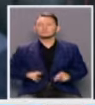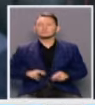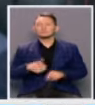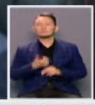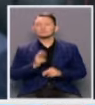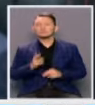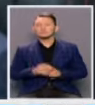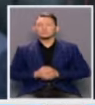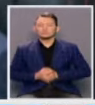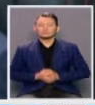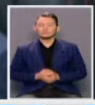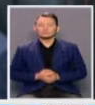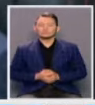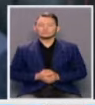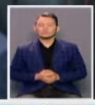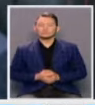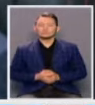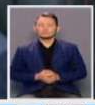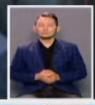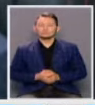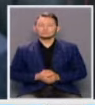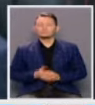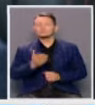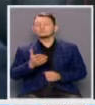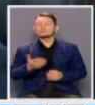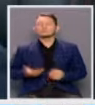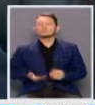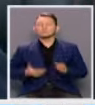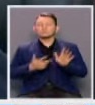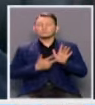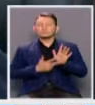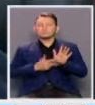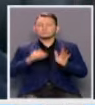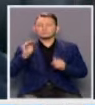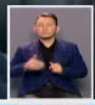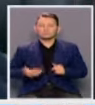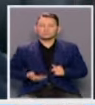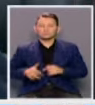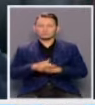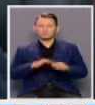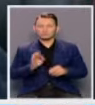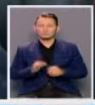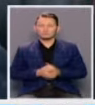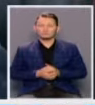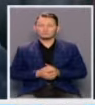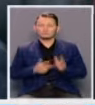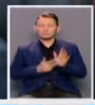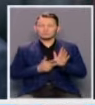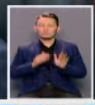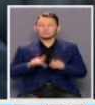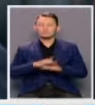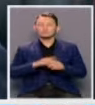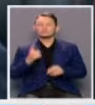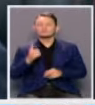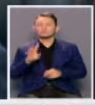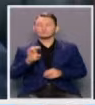басшысы? Так, Ануар. Жылой ауданында 80 мың халық тұрады. Солай ма? 80 мың халық тұрады. Неге